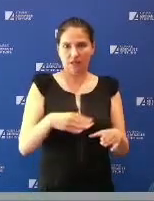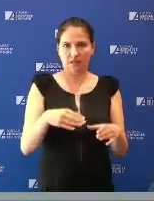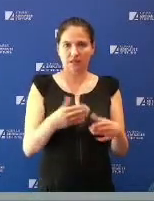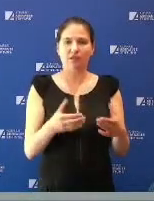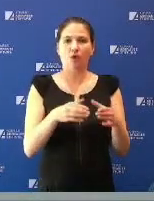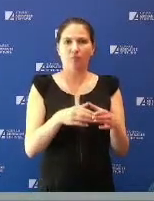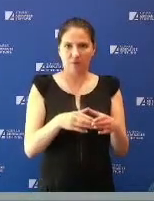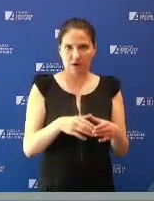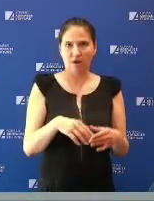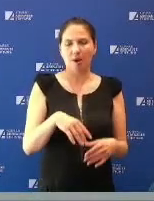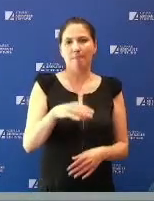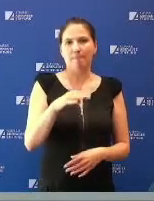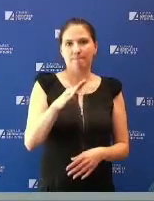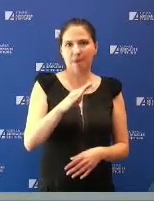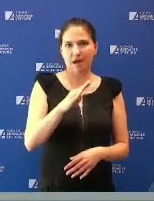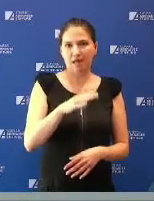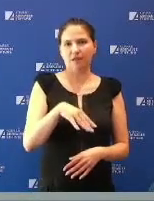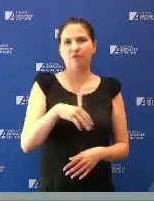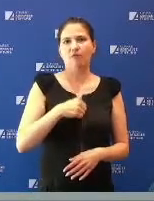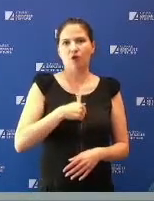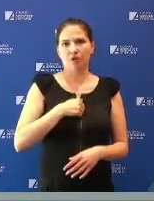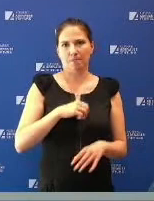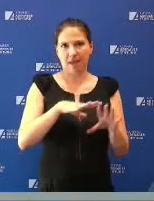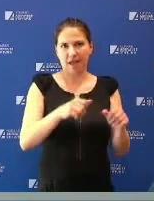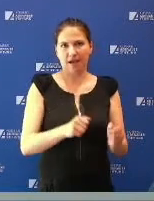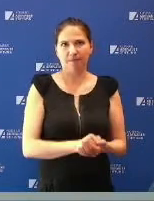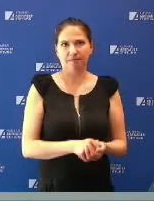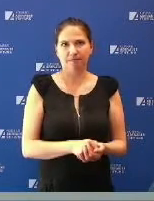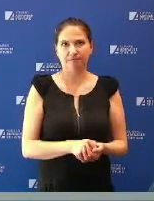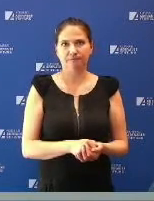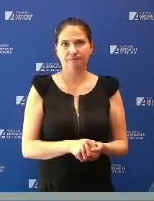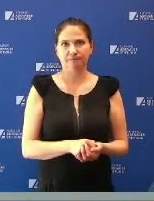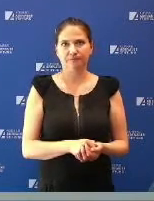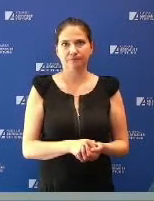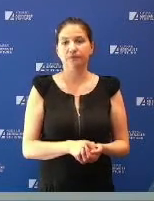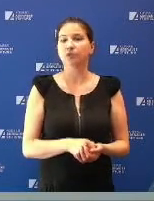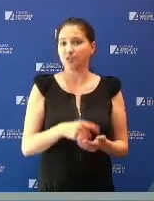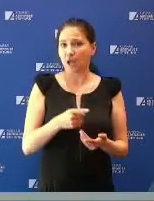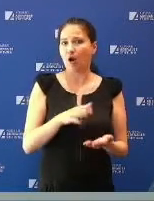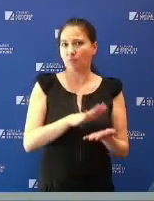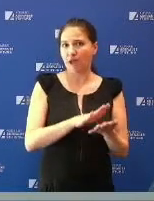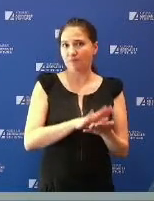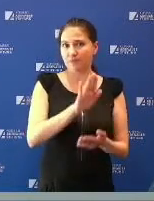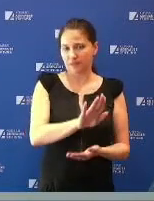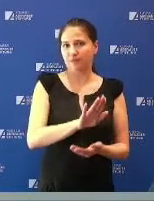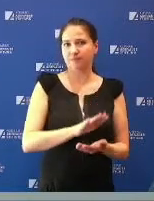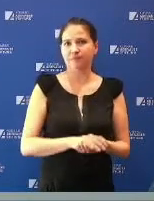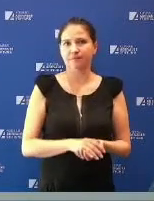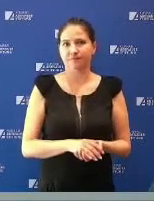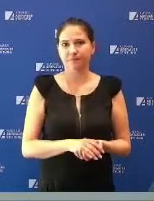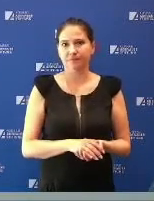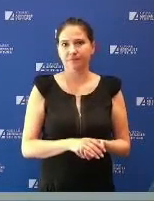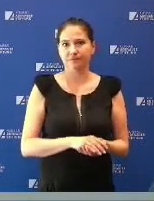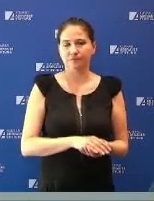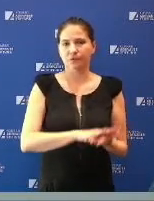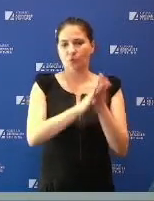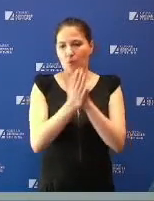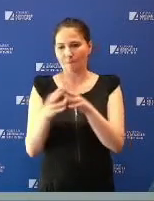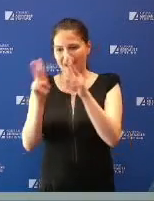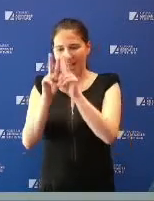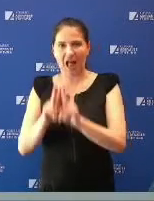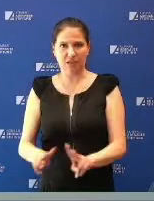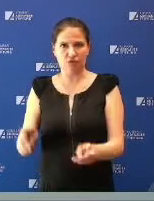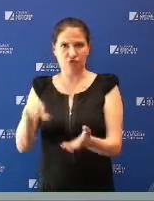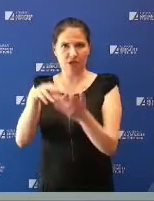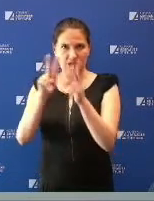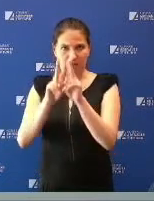Baden-Württemberg im Deutschen Bundestag. Und wir bleiben in seinem Heimatbundesland Baden-Württemberg und gehen jetzt nach Karlsruhe,